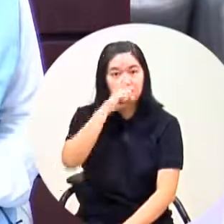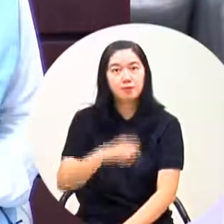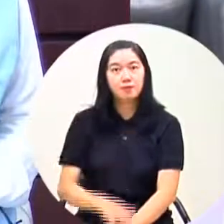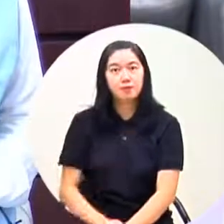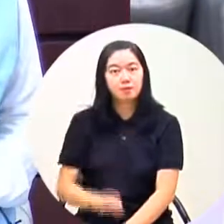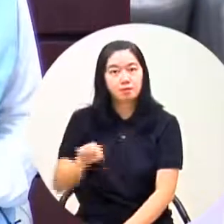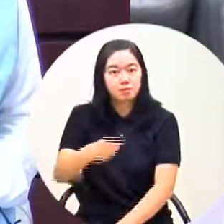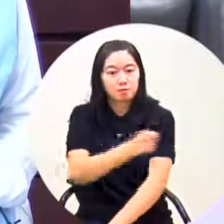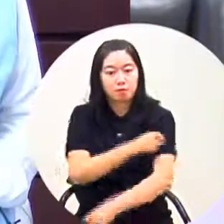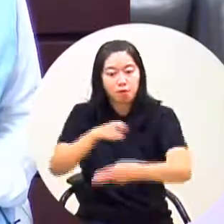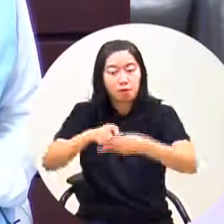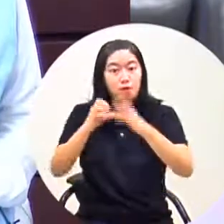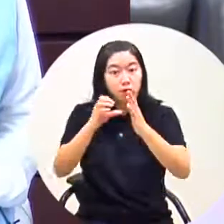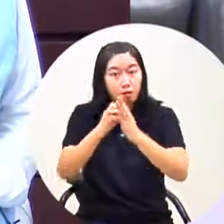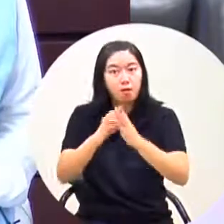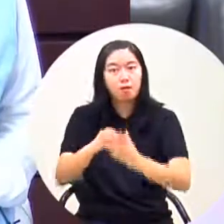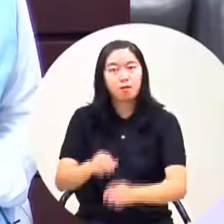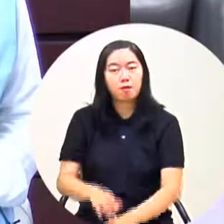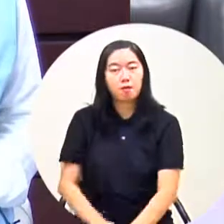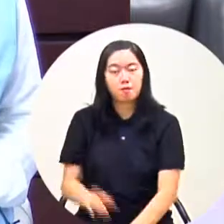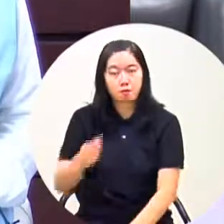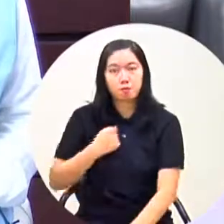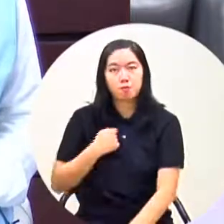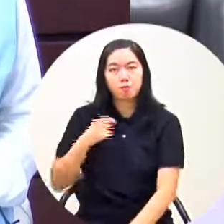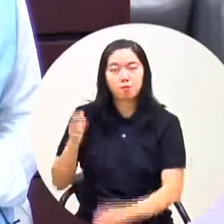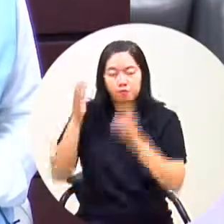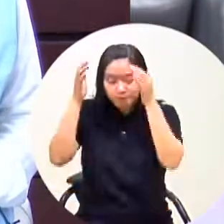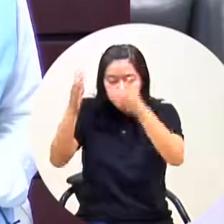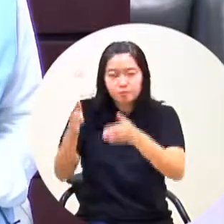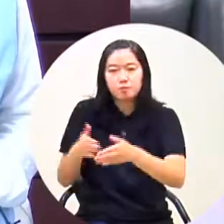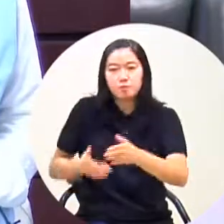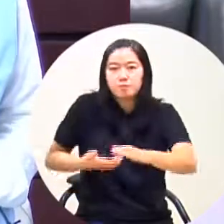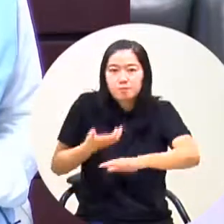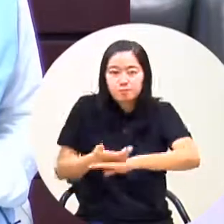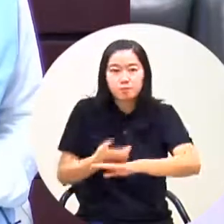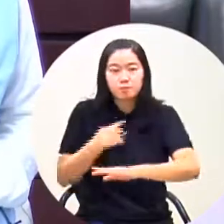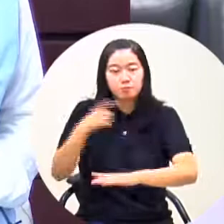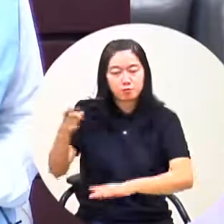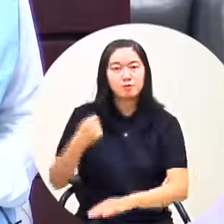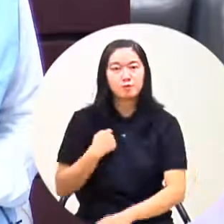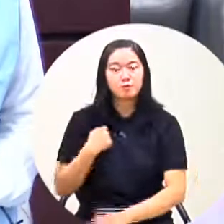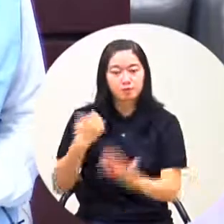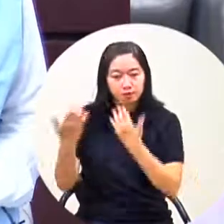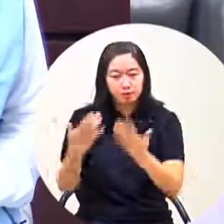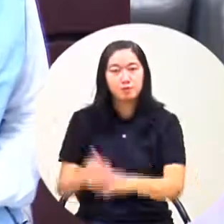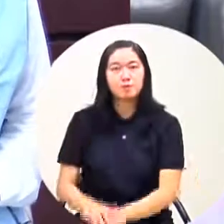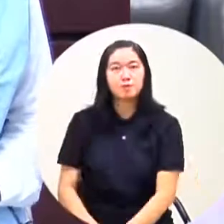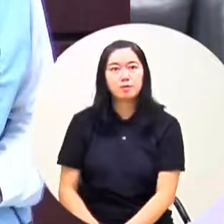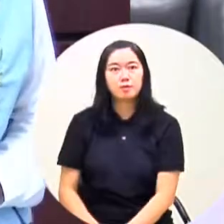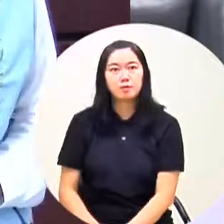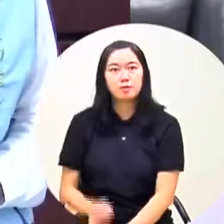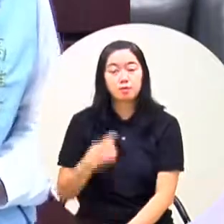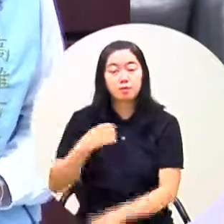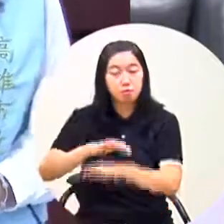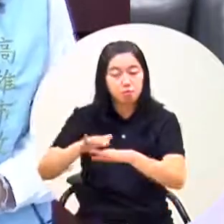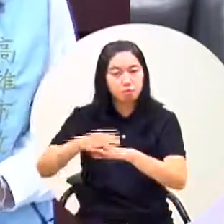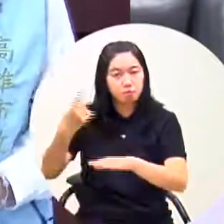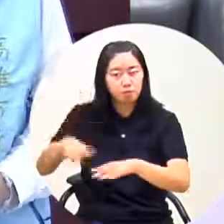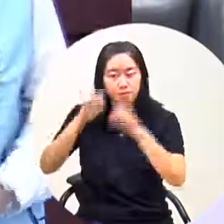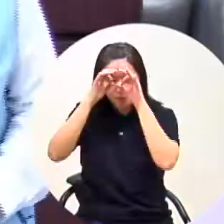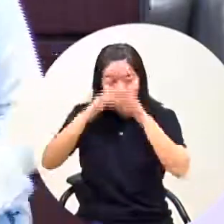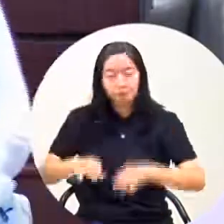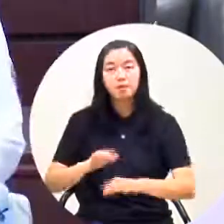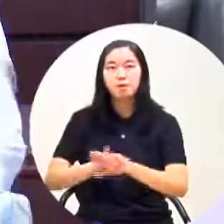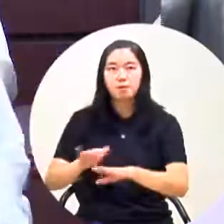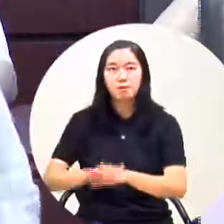工局会知道你们都很在用心，非常辛苦了。 好，谢谢议员的指教，我们会来检讨。 好，